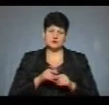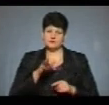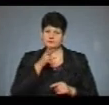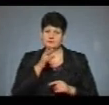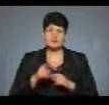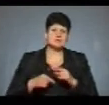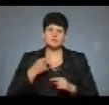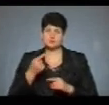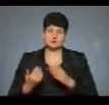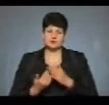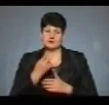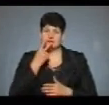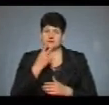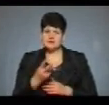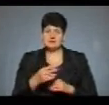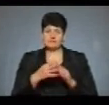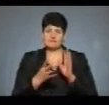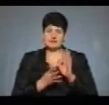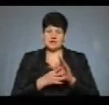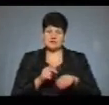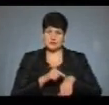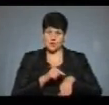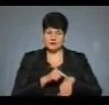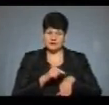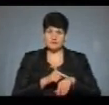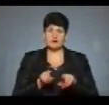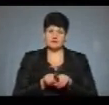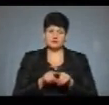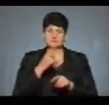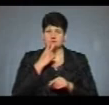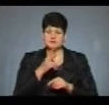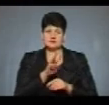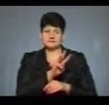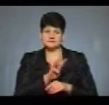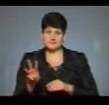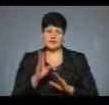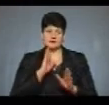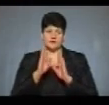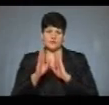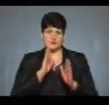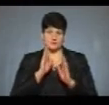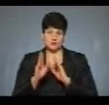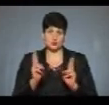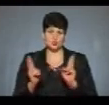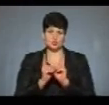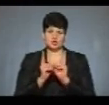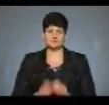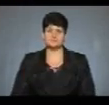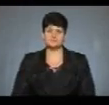Наступний інформаційний випуск дивіться о 19-й годині, а також заходьте на наш сайт і Facebook-сторінку. До зустрічі!